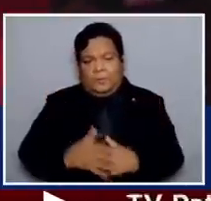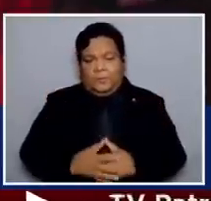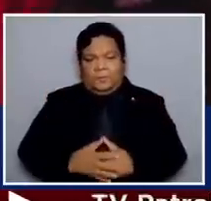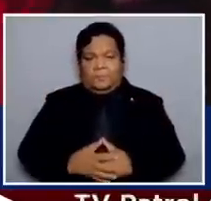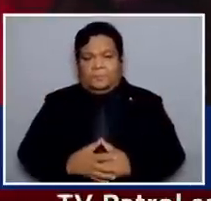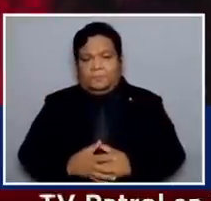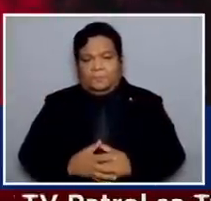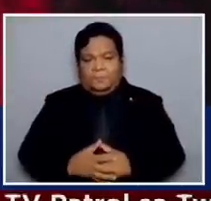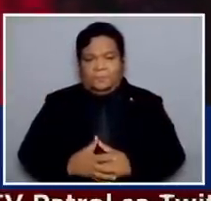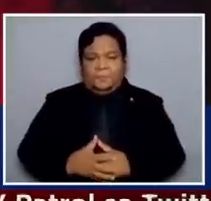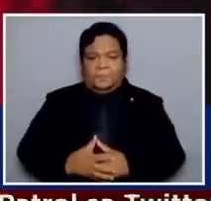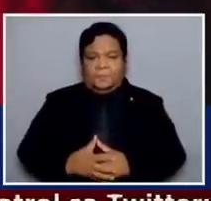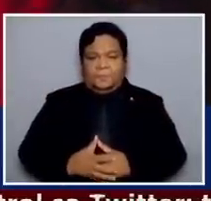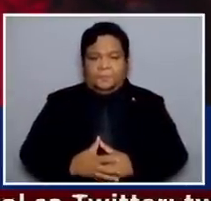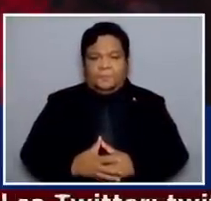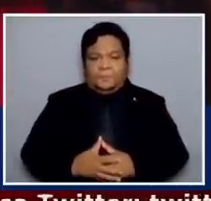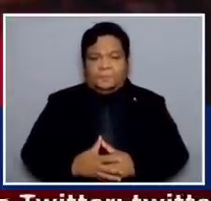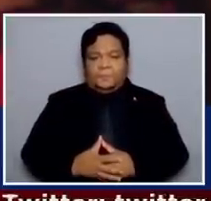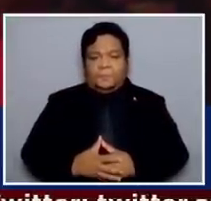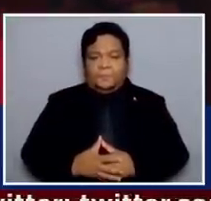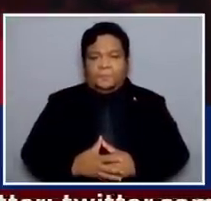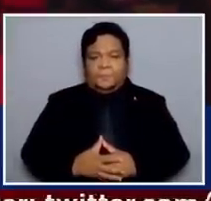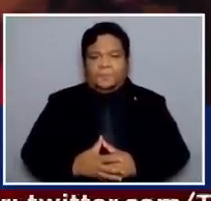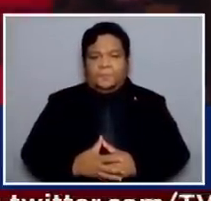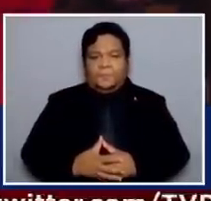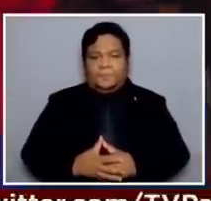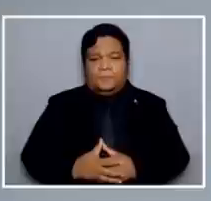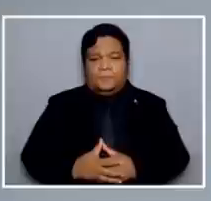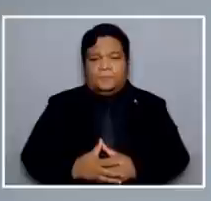Dava, ABS-CBN News.